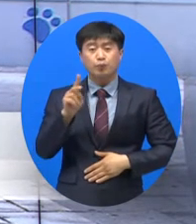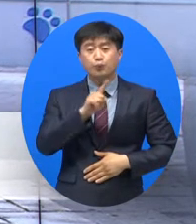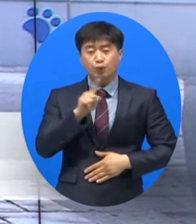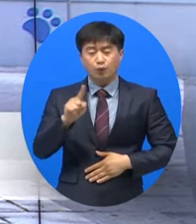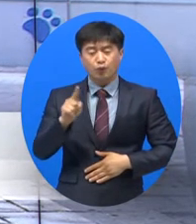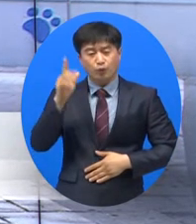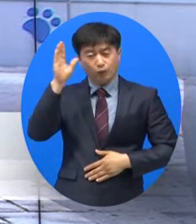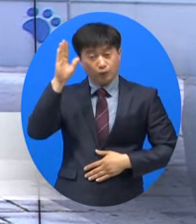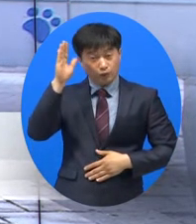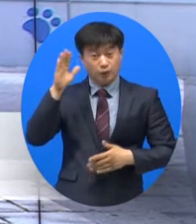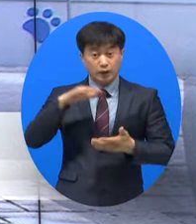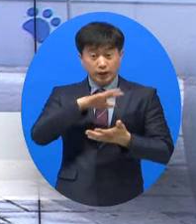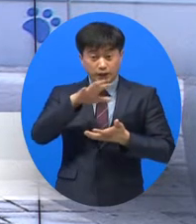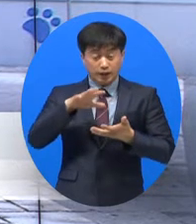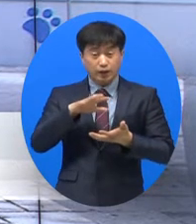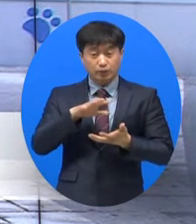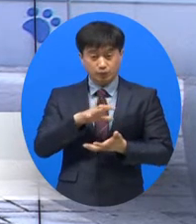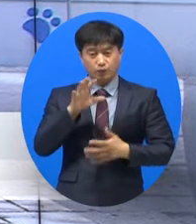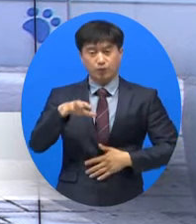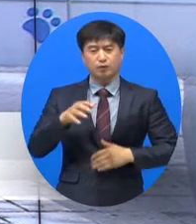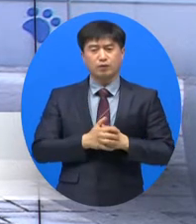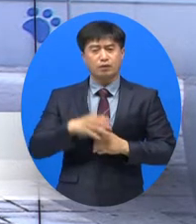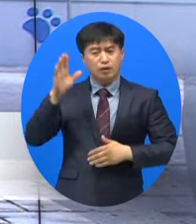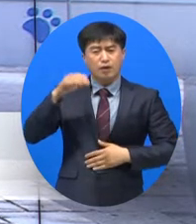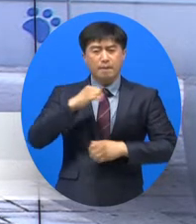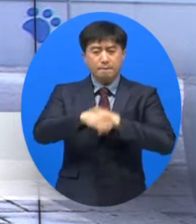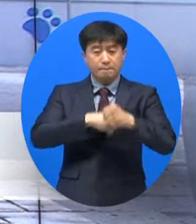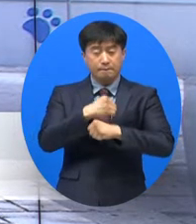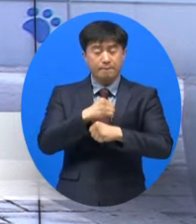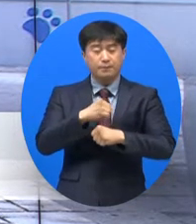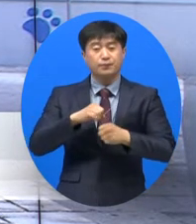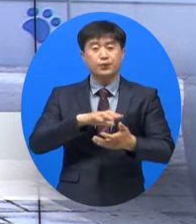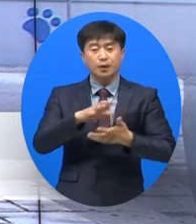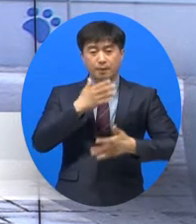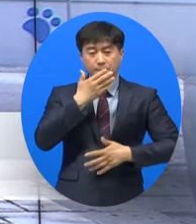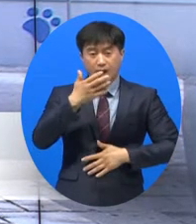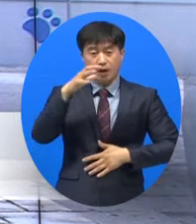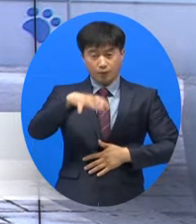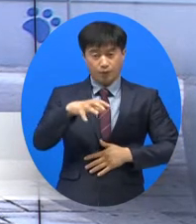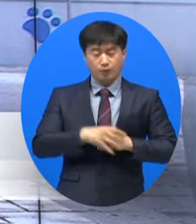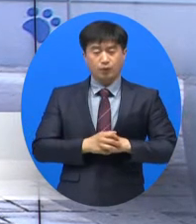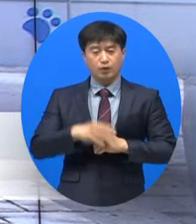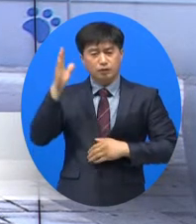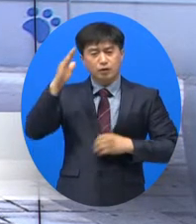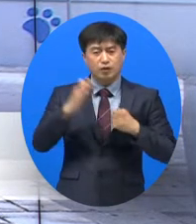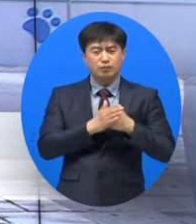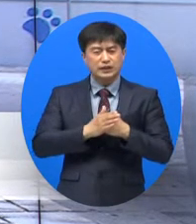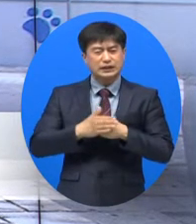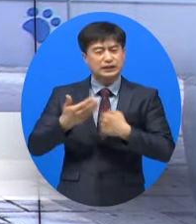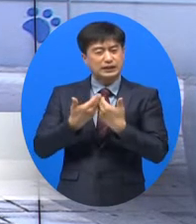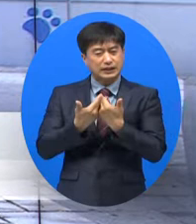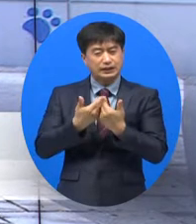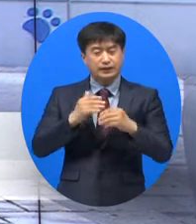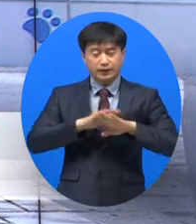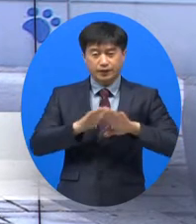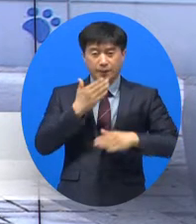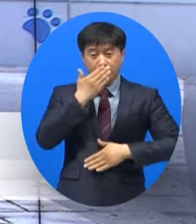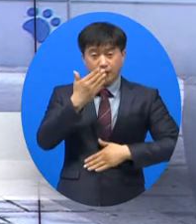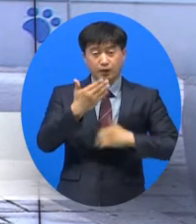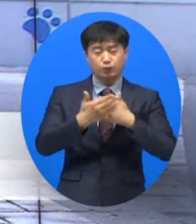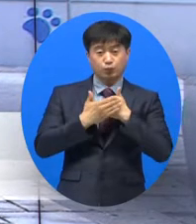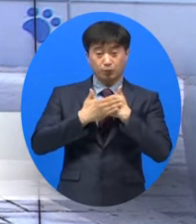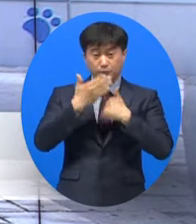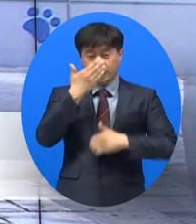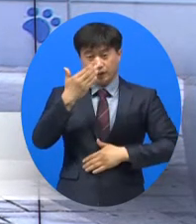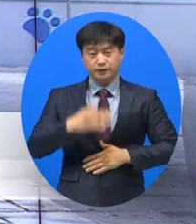반려견 놀이터입니다. 반려견들이 눈치 보지 않고 마음껏 뛰어놀 수 있는 공간으로 반려견으로 인한 갈등 해소에도 도움이 될